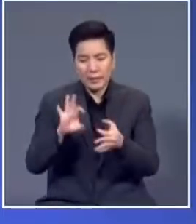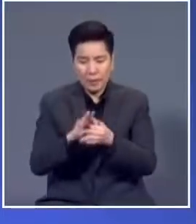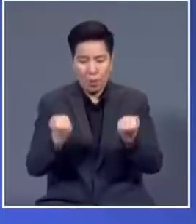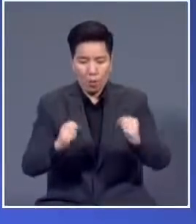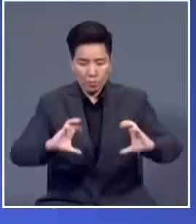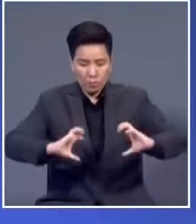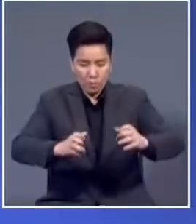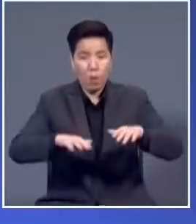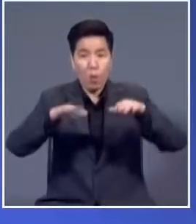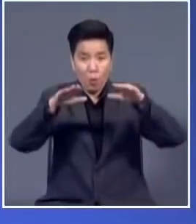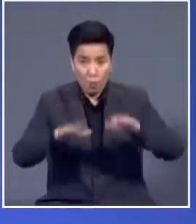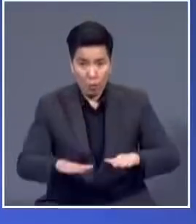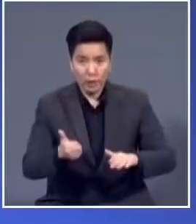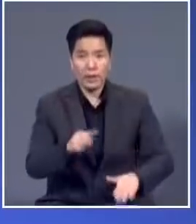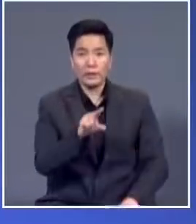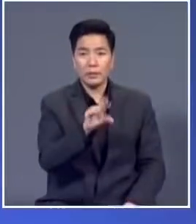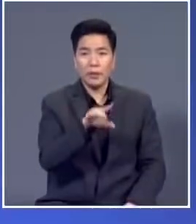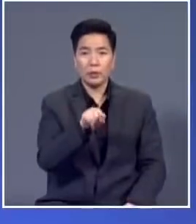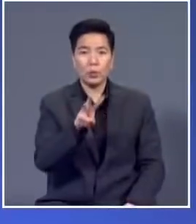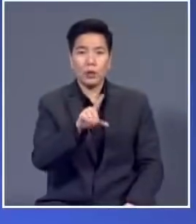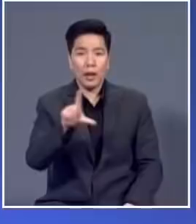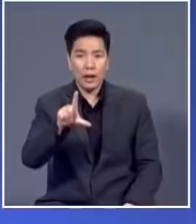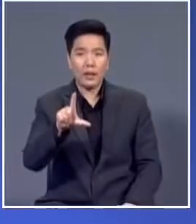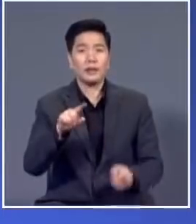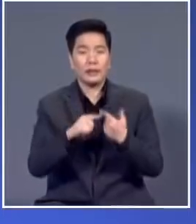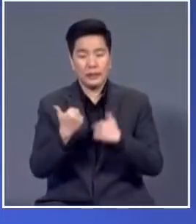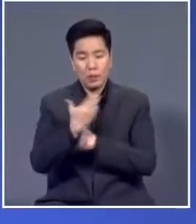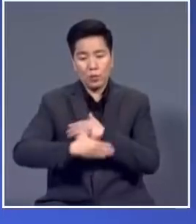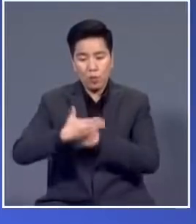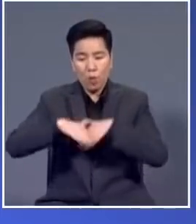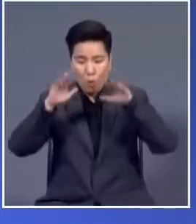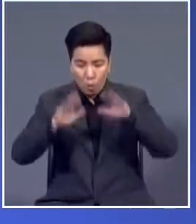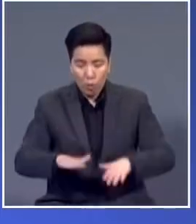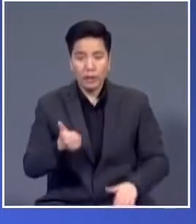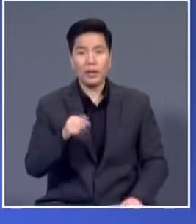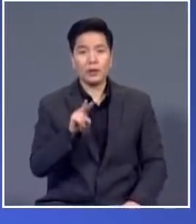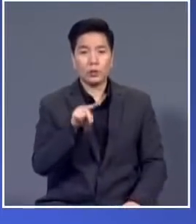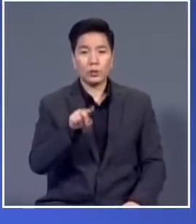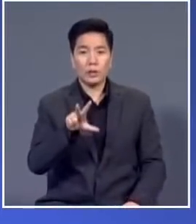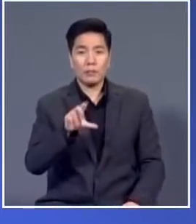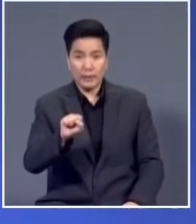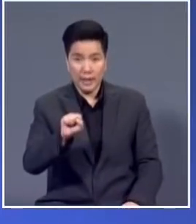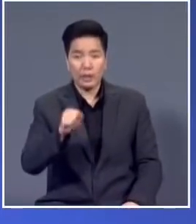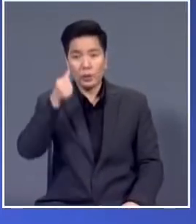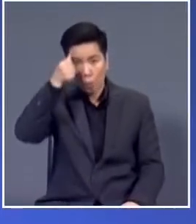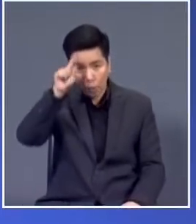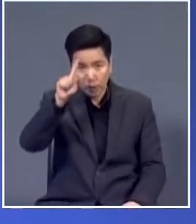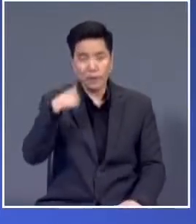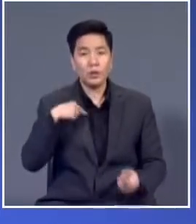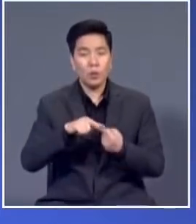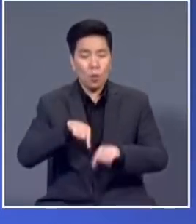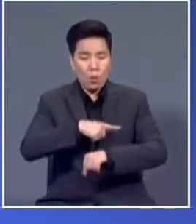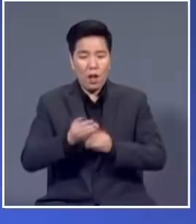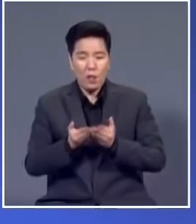าณ 35.6 ล้านบาทต่อวันลดต้นทุนรถไฟได้ประมาณ 2.3 แสนบาทต่อวันรวมทั้งลดระยะเวลาใน